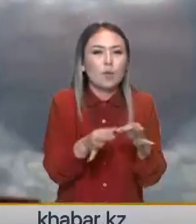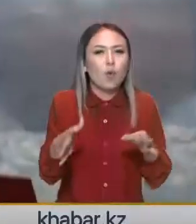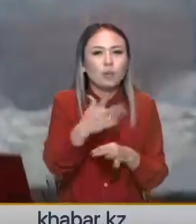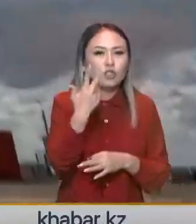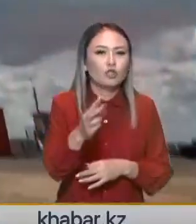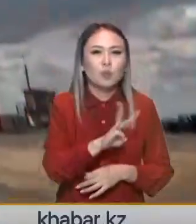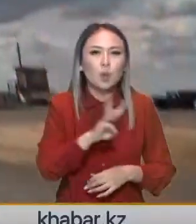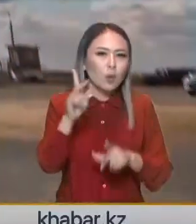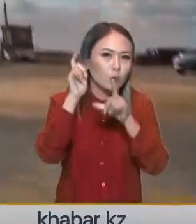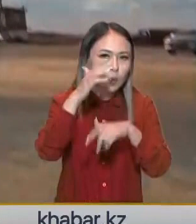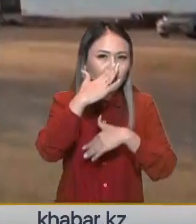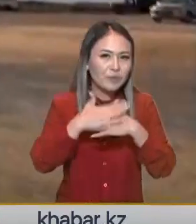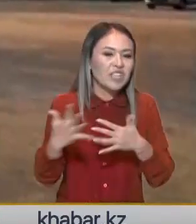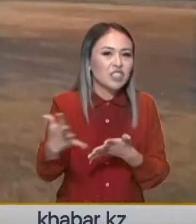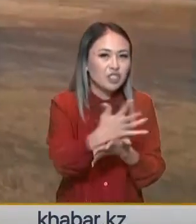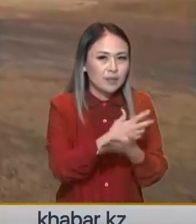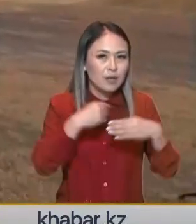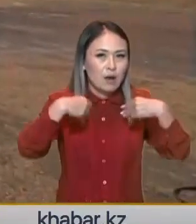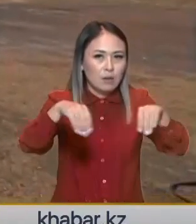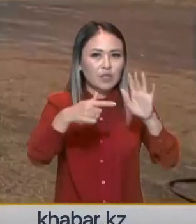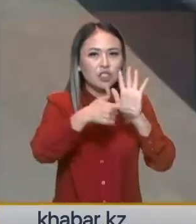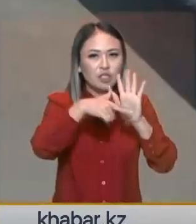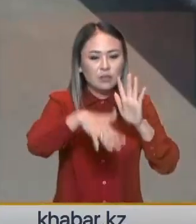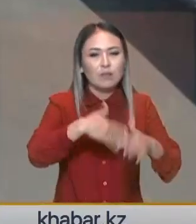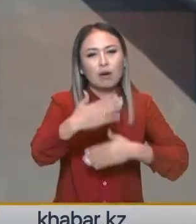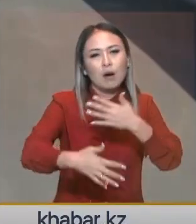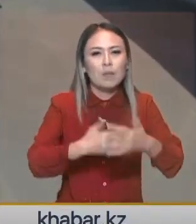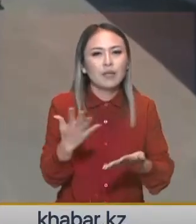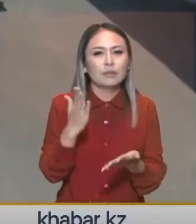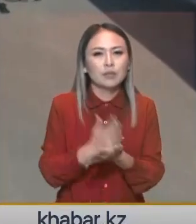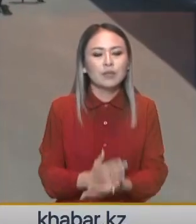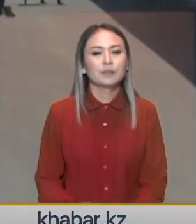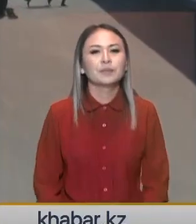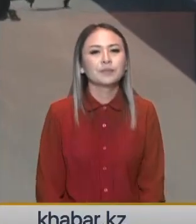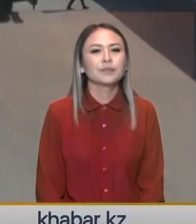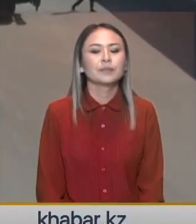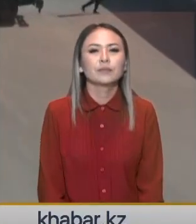3 миллион тоннаға жуық өнім жиналды. Егіс алқаптарында 7 мың комбайн жүр.